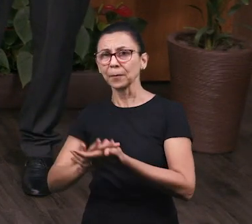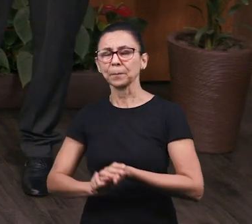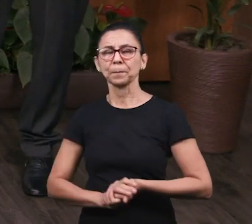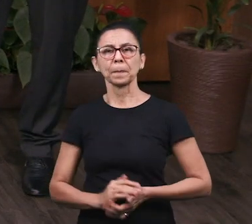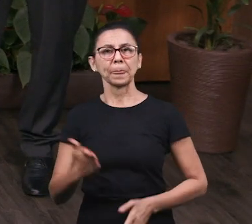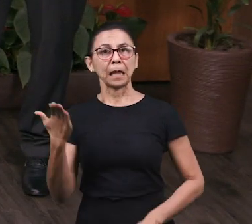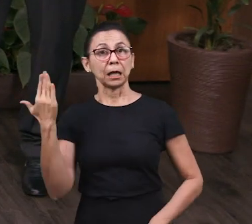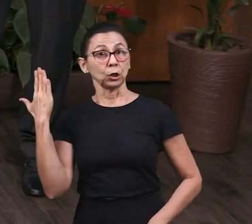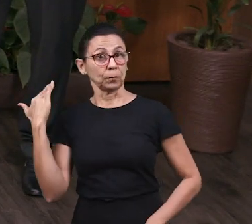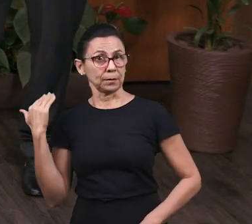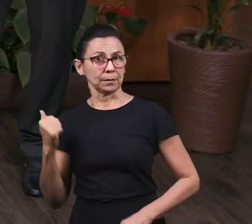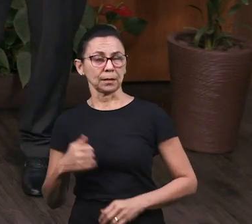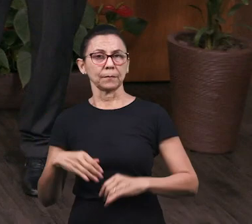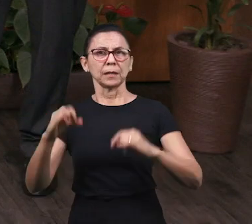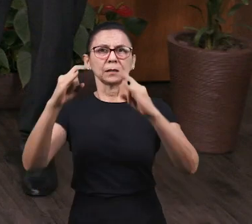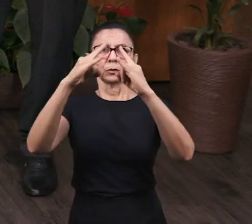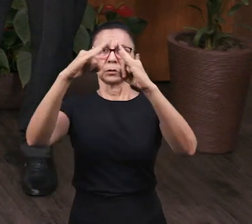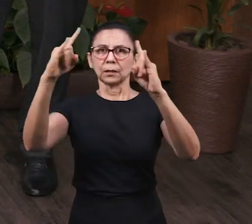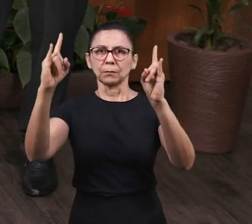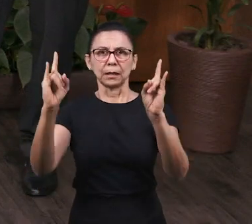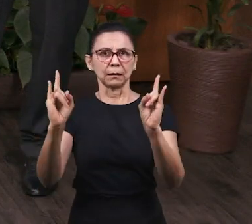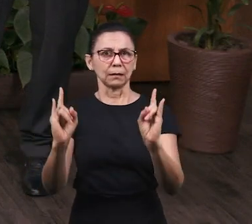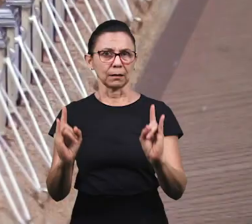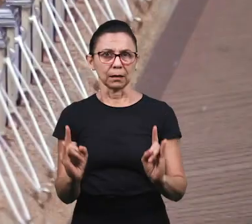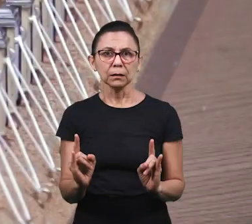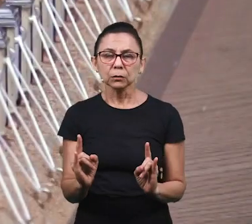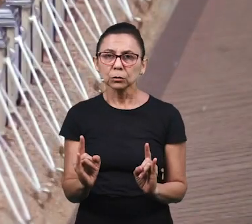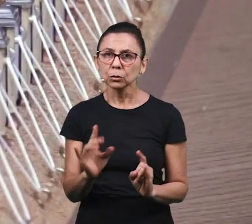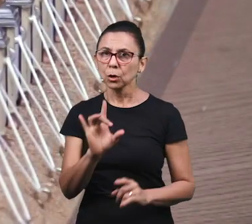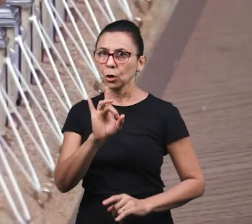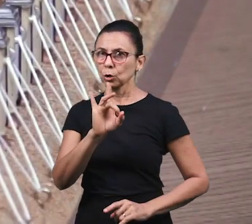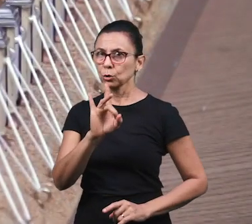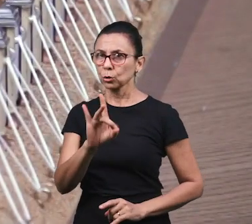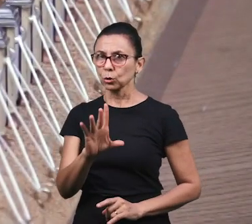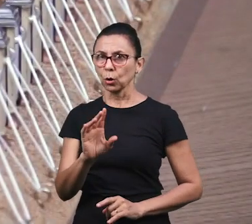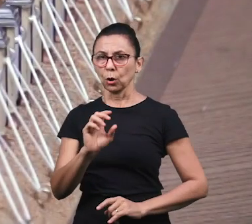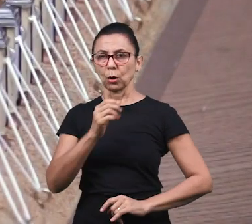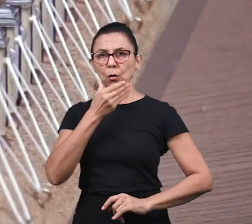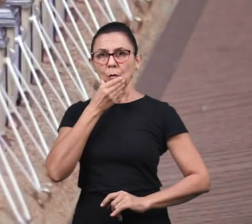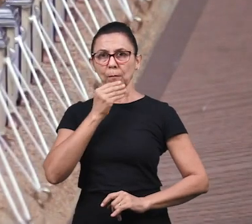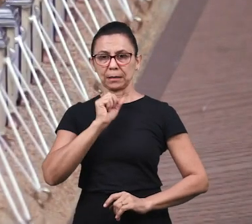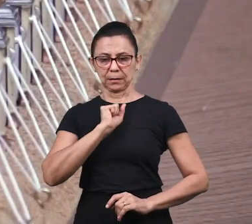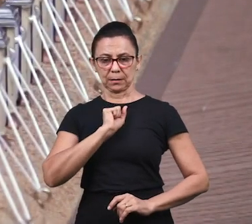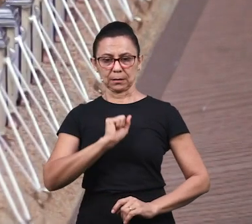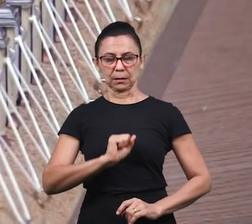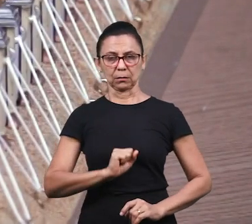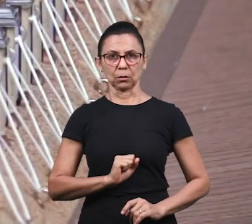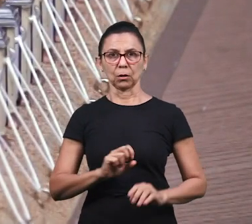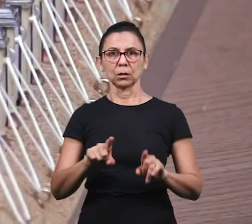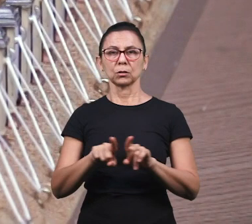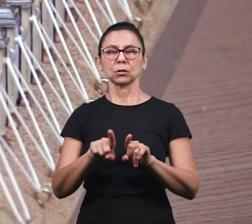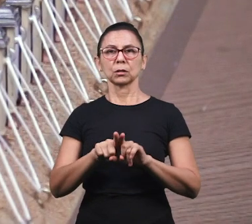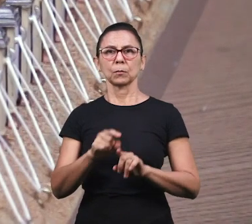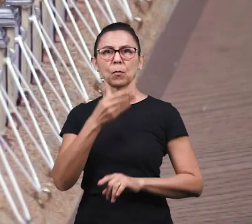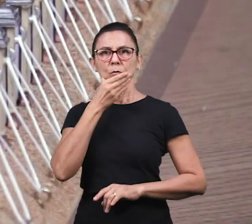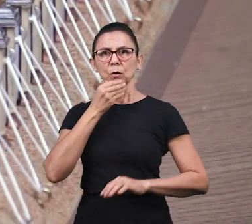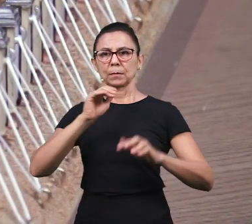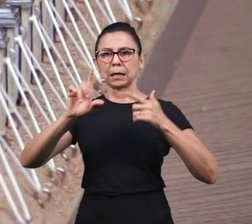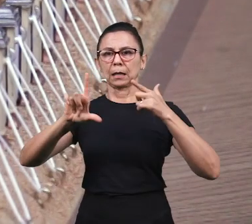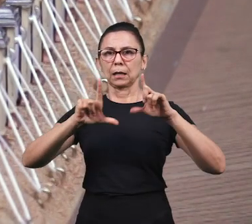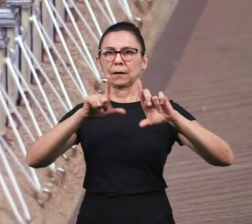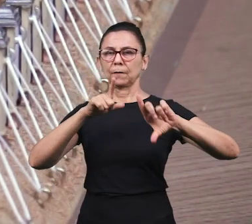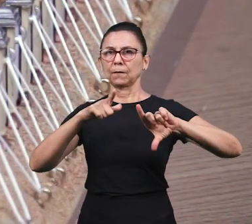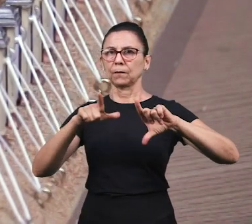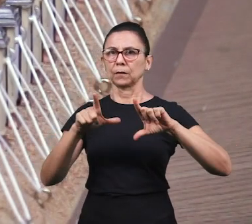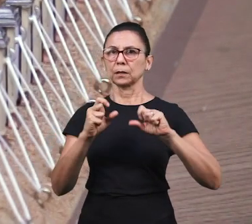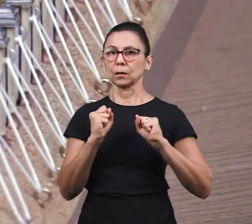tabernacle, seulement le sacrificateur, les Lévites, comme la maquette illustre,